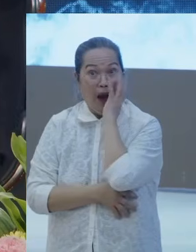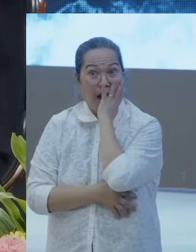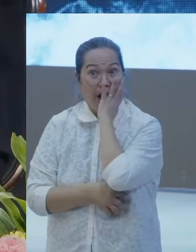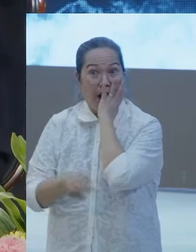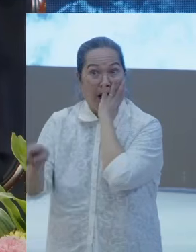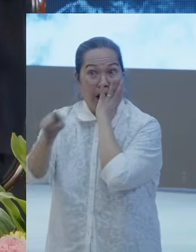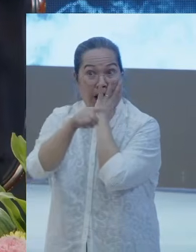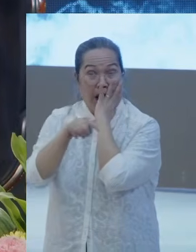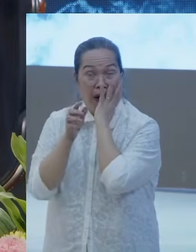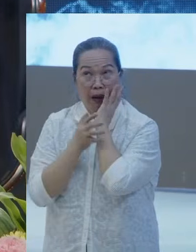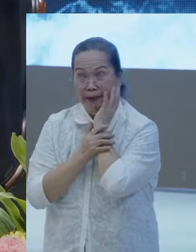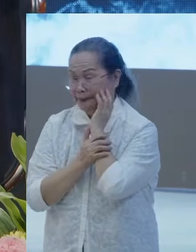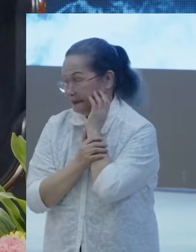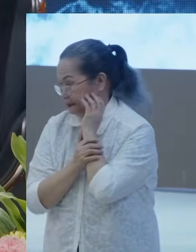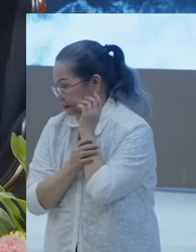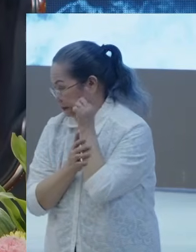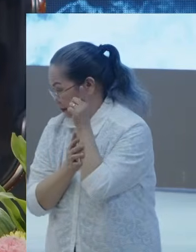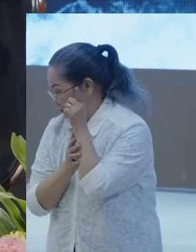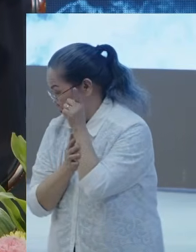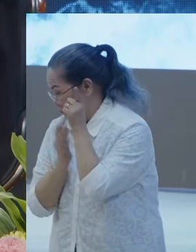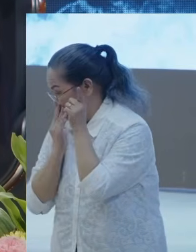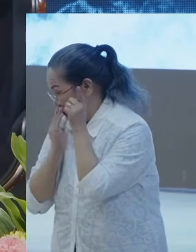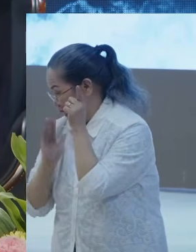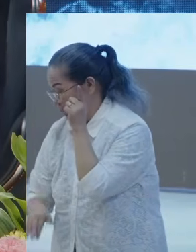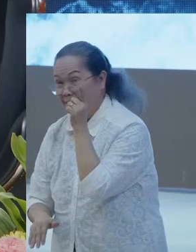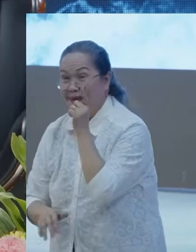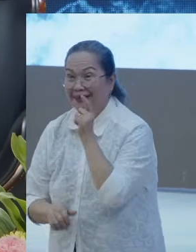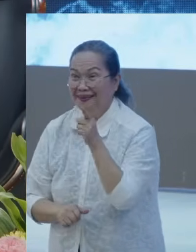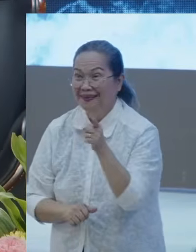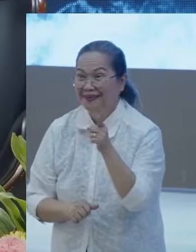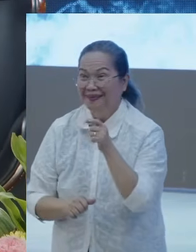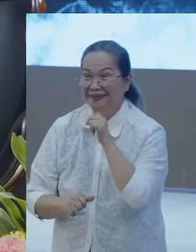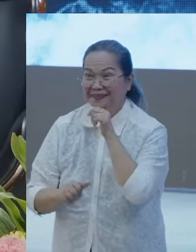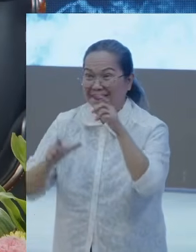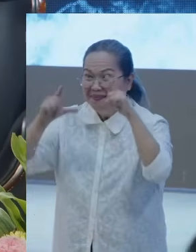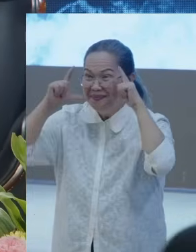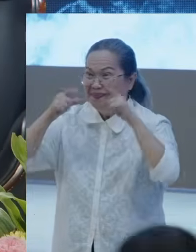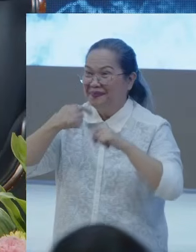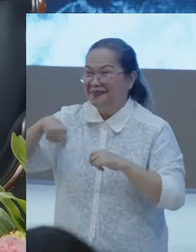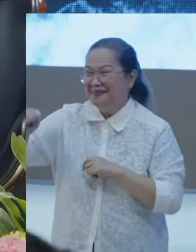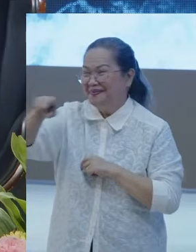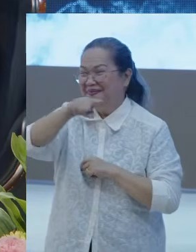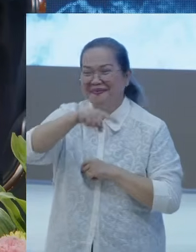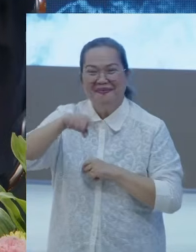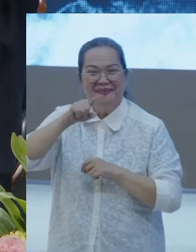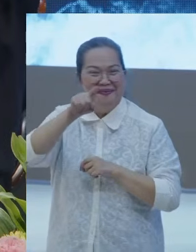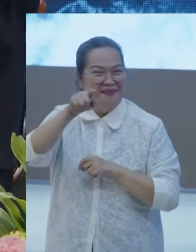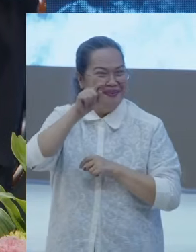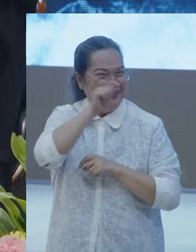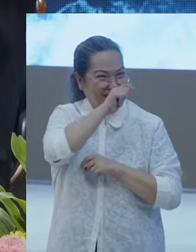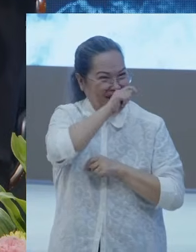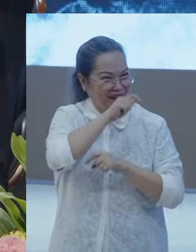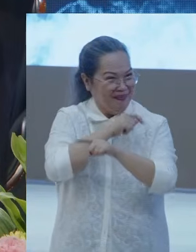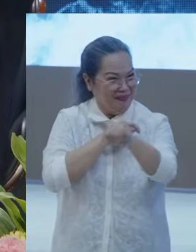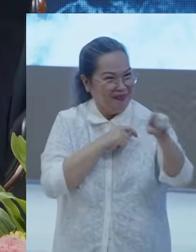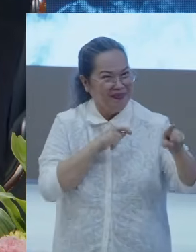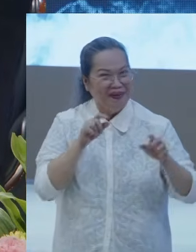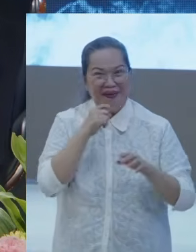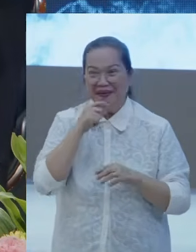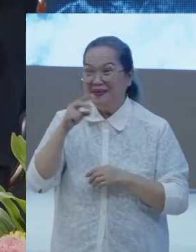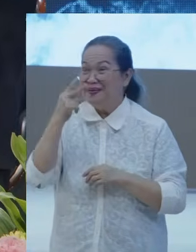no? Yung mga bata dito na hirap sa Pilipino, sa inyong